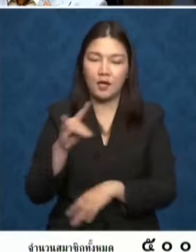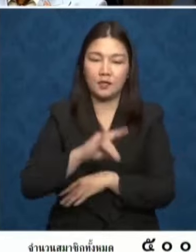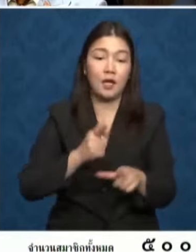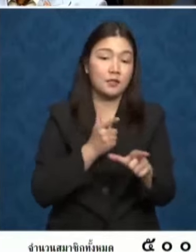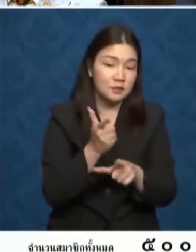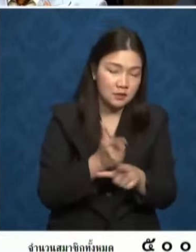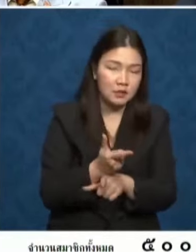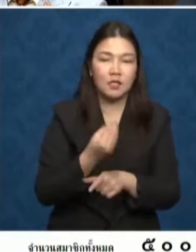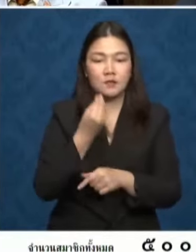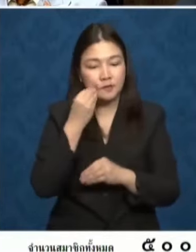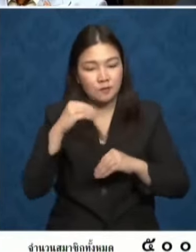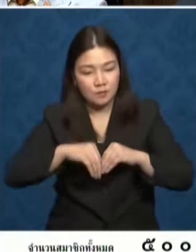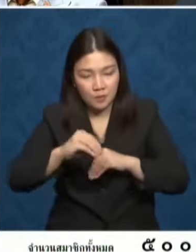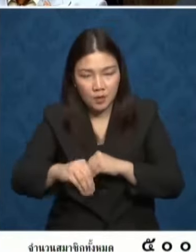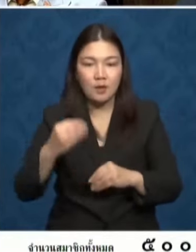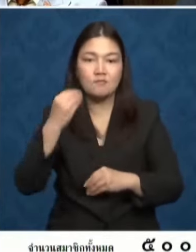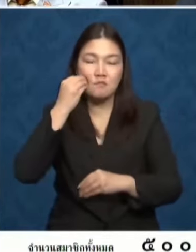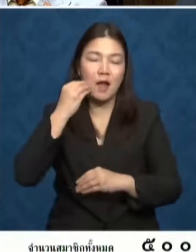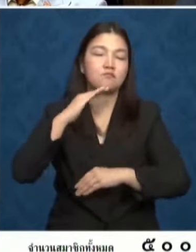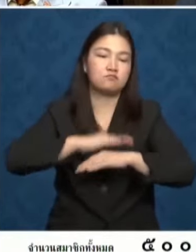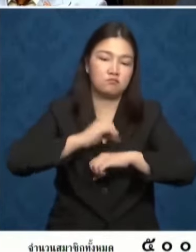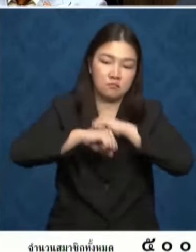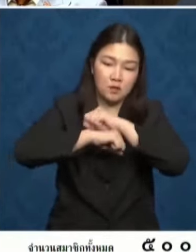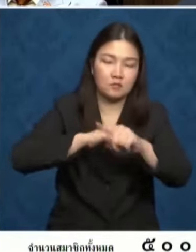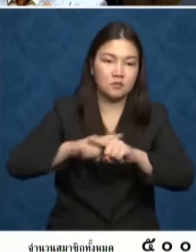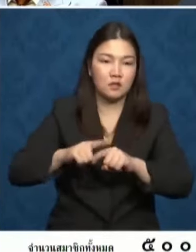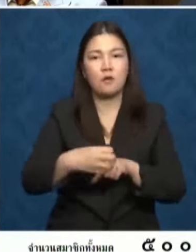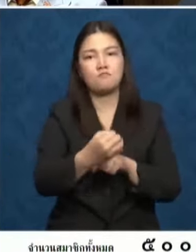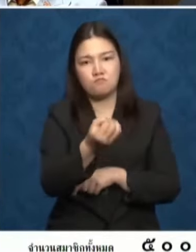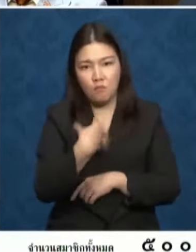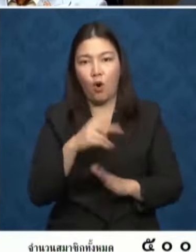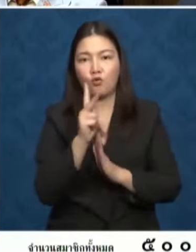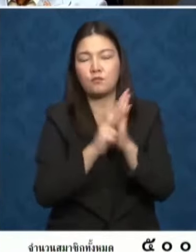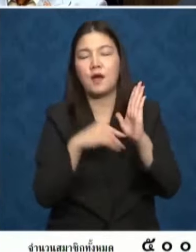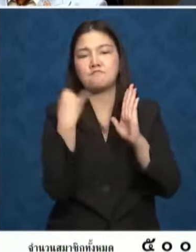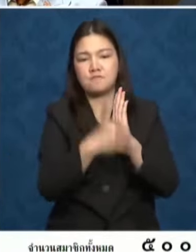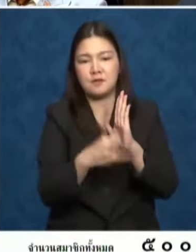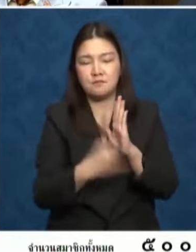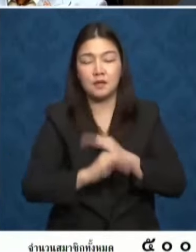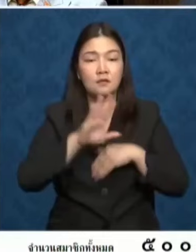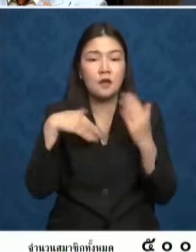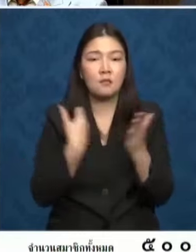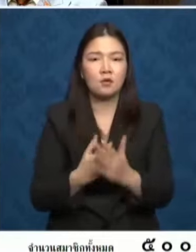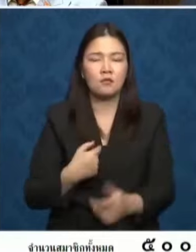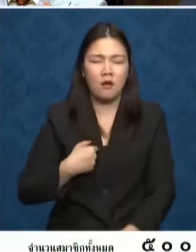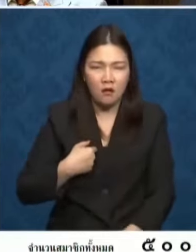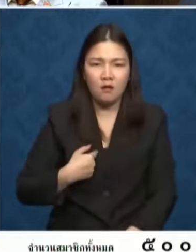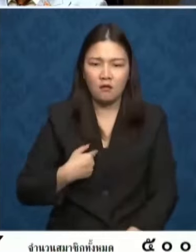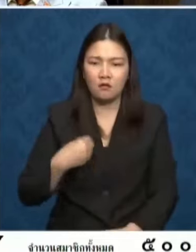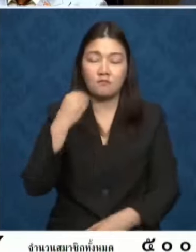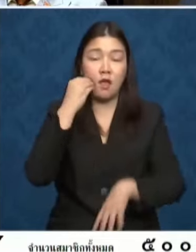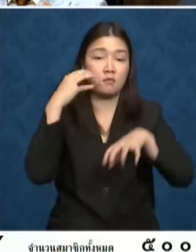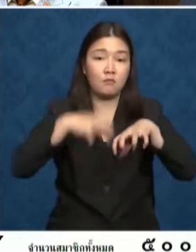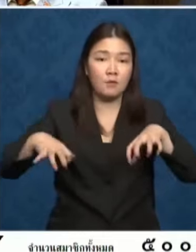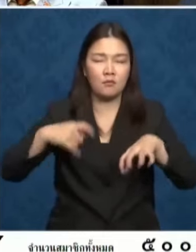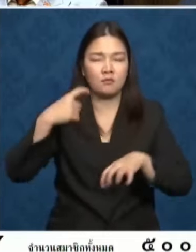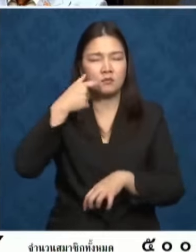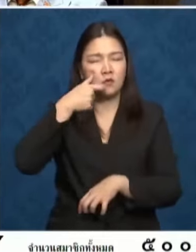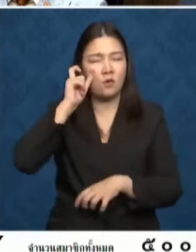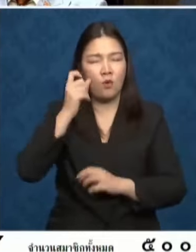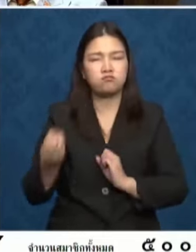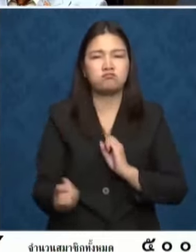ทำนาทำสวนสร้างบ้านทุกอย่างผิดกฎหมายหมดนี่คือความเดือดร้อนของชาวบ้านแล้วเรื่องราว